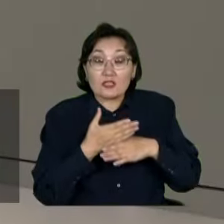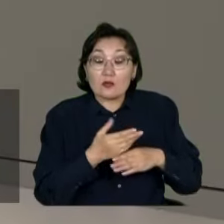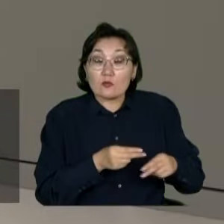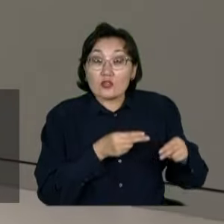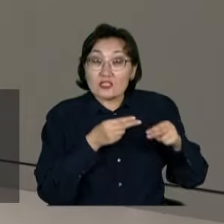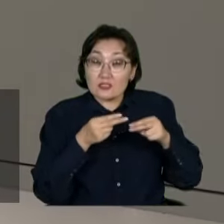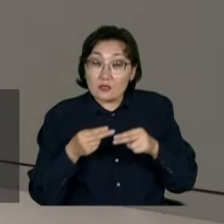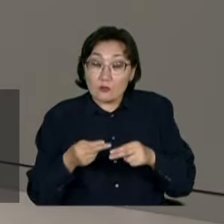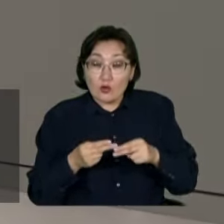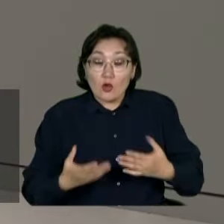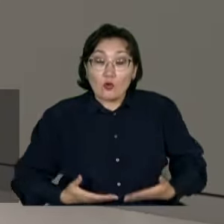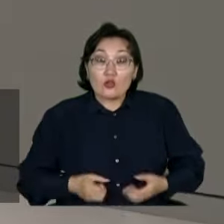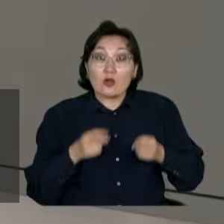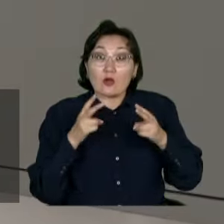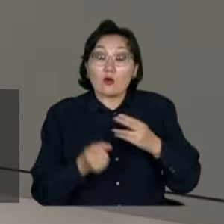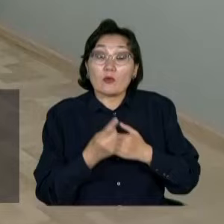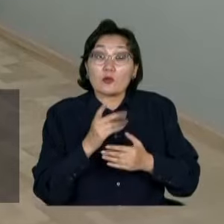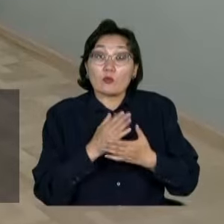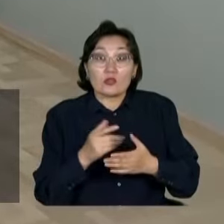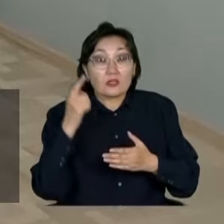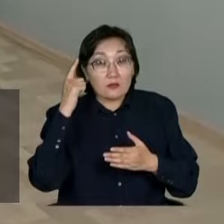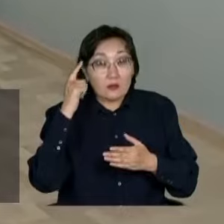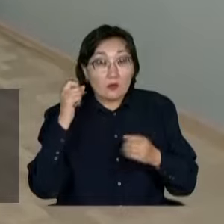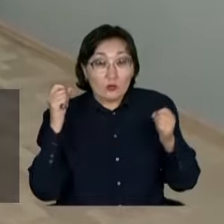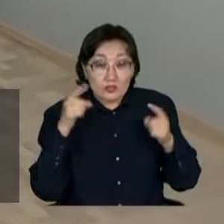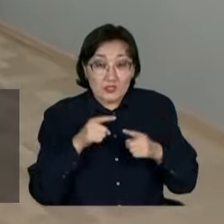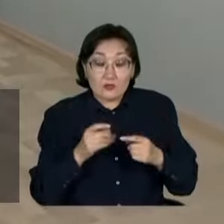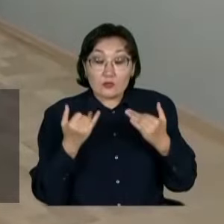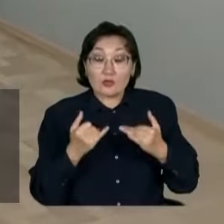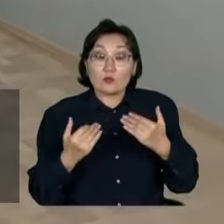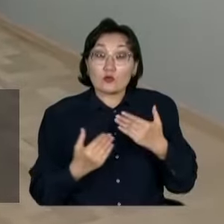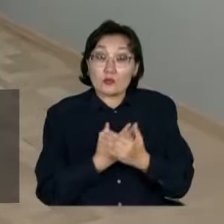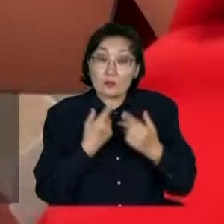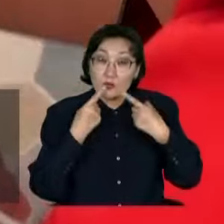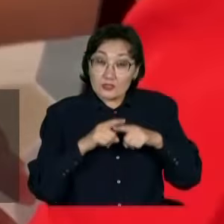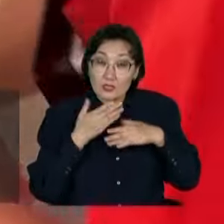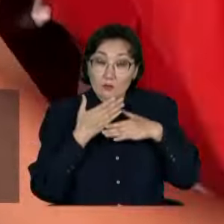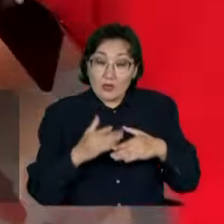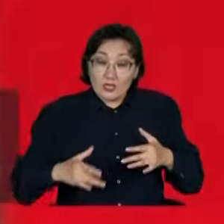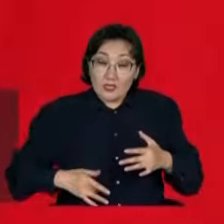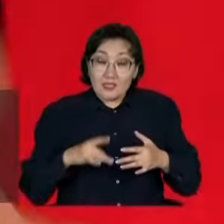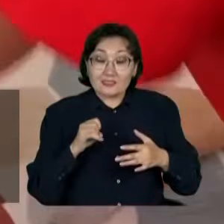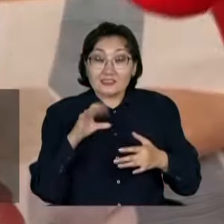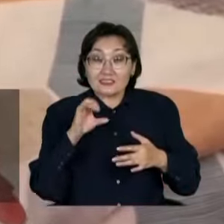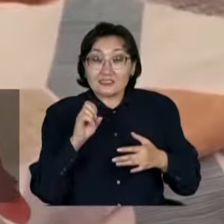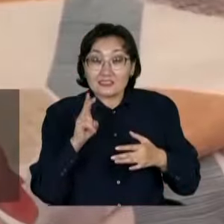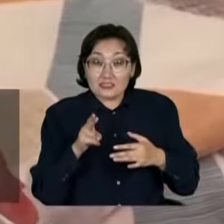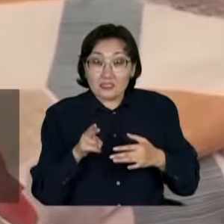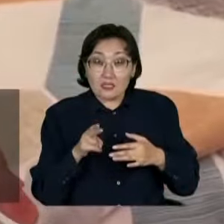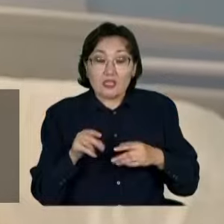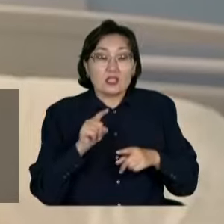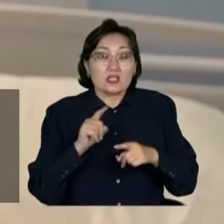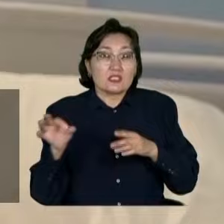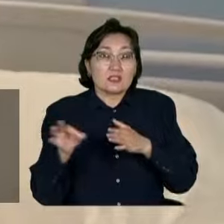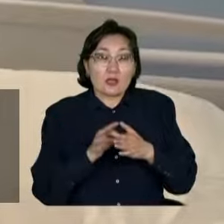келгенде өміріне қауіп төнгенін аңғарыпты. Дегенмен мамандар заманауи құрылғылардың көмегімен бауырдан ісікті қан шығармай алып шықты.